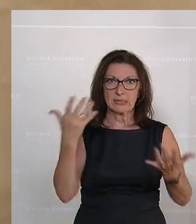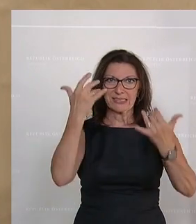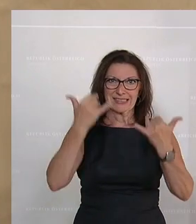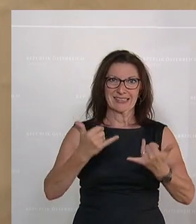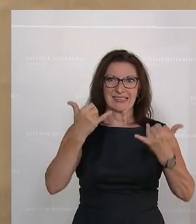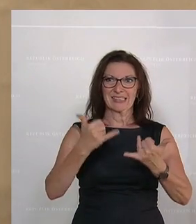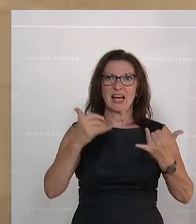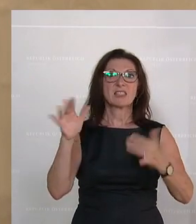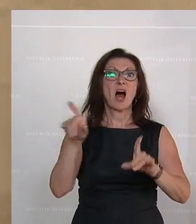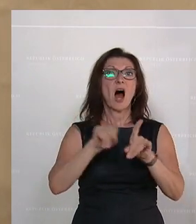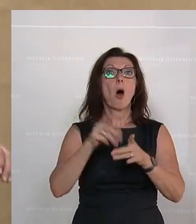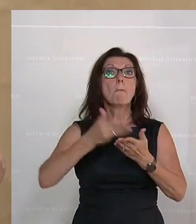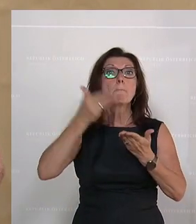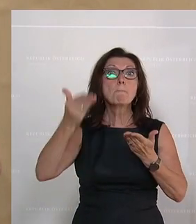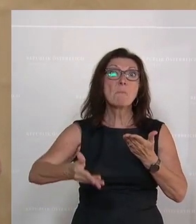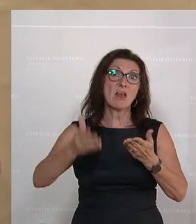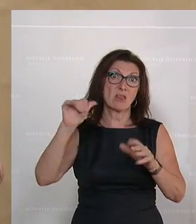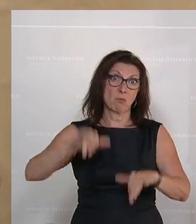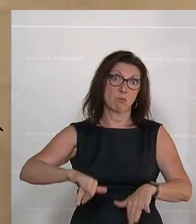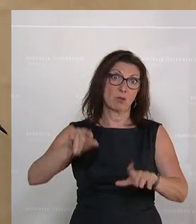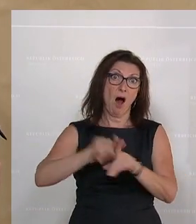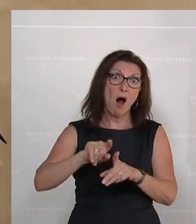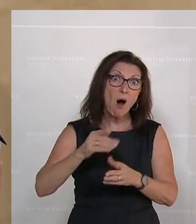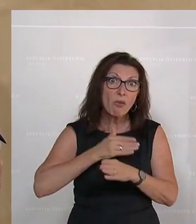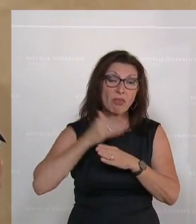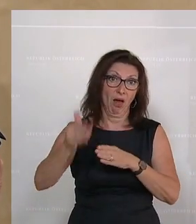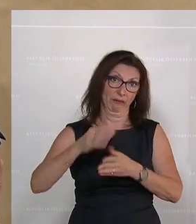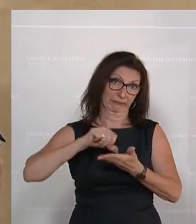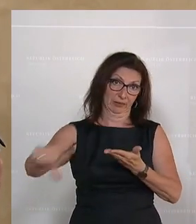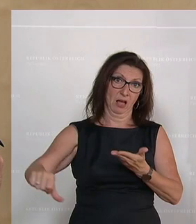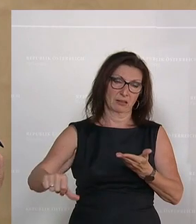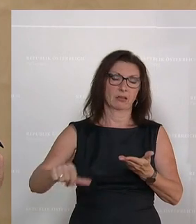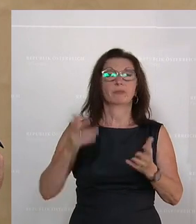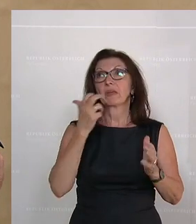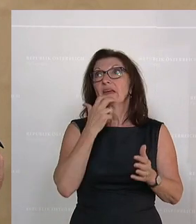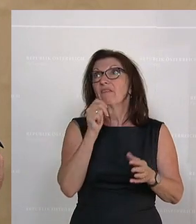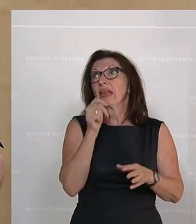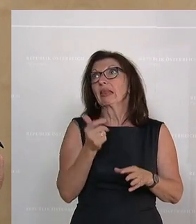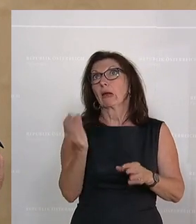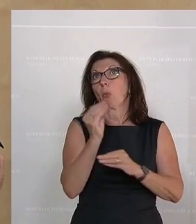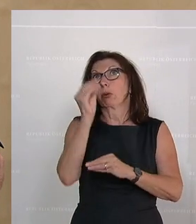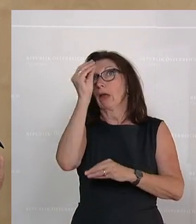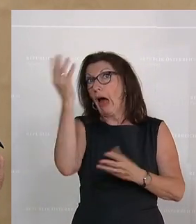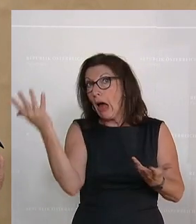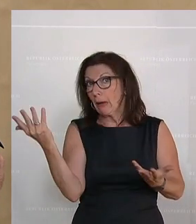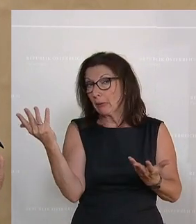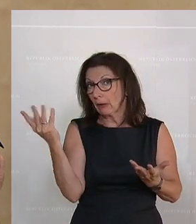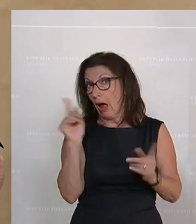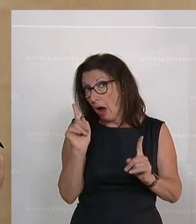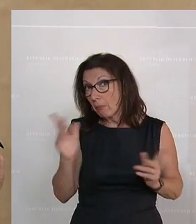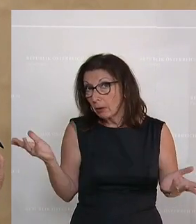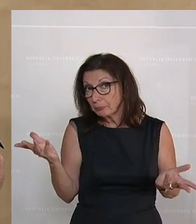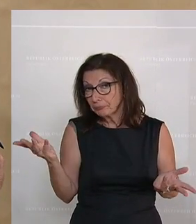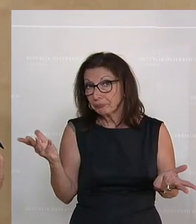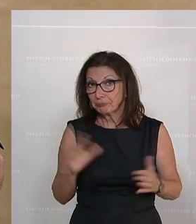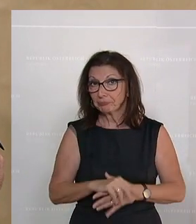nachzahlungen fällig und wie will er den teufel nicht an die wand malt ist jetzt die daumen und herren aber